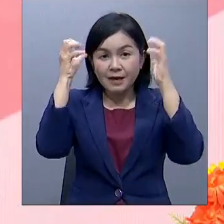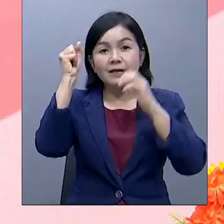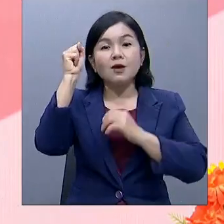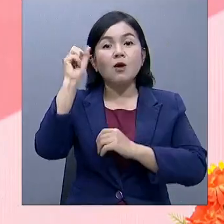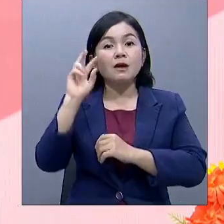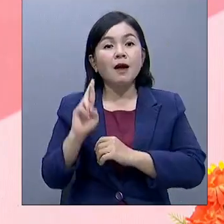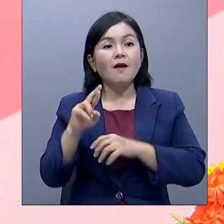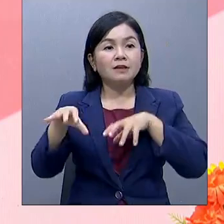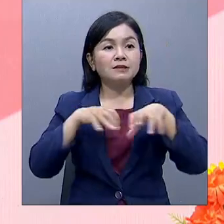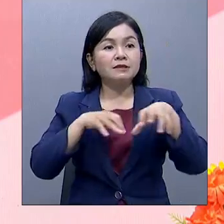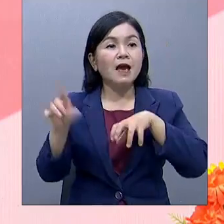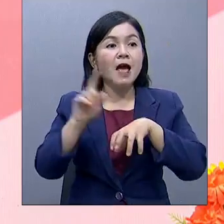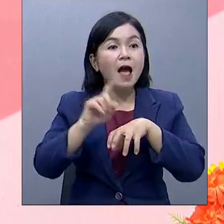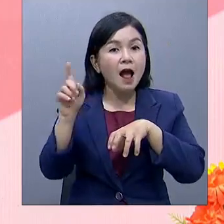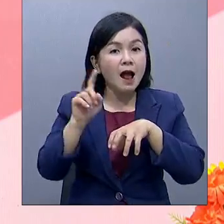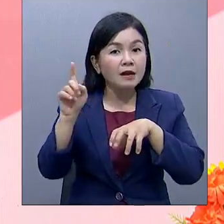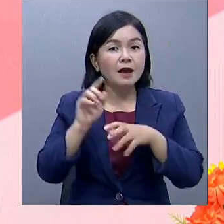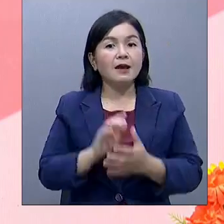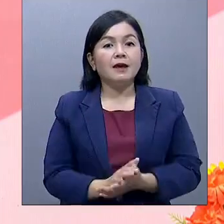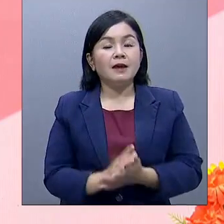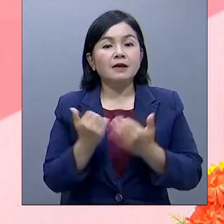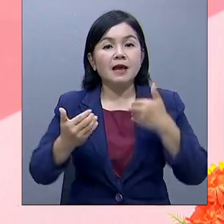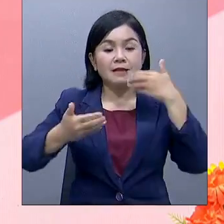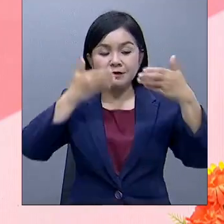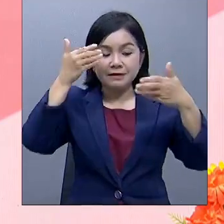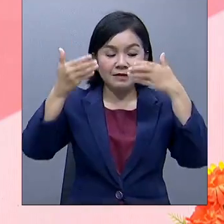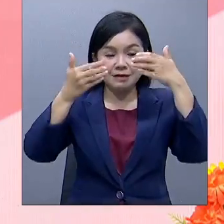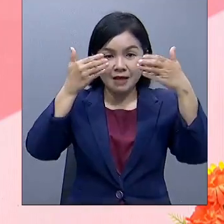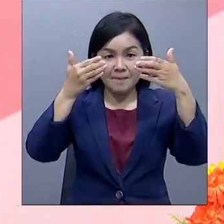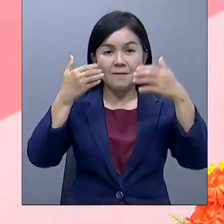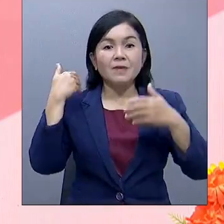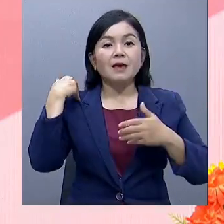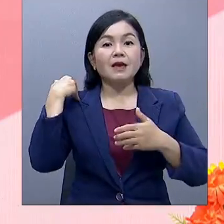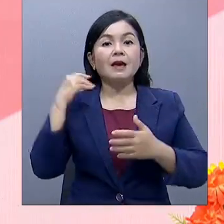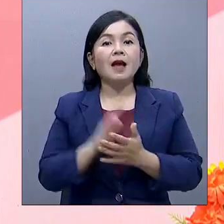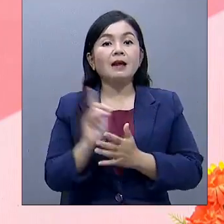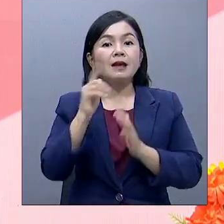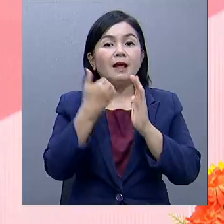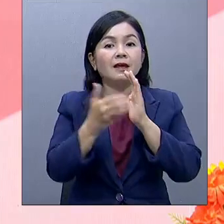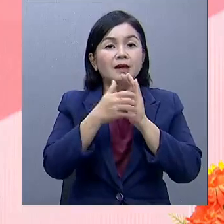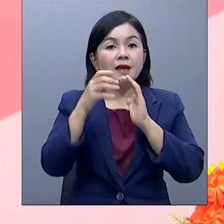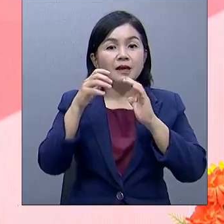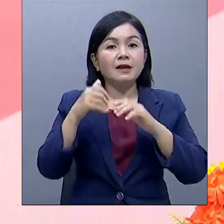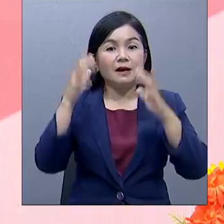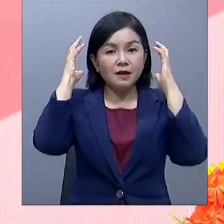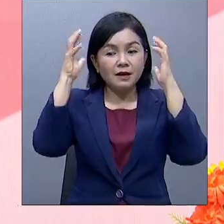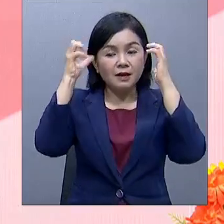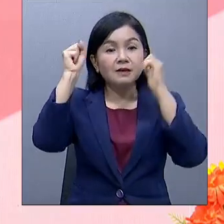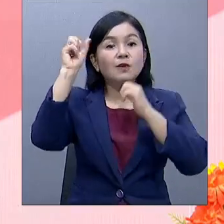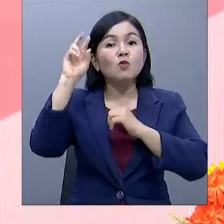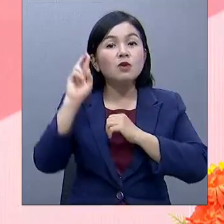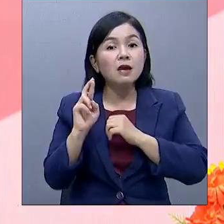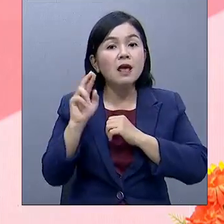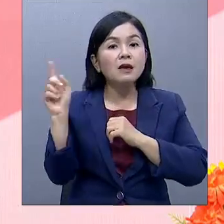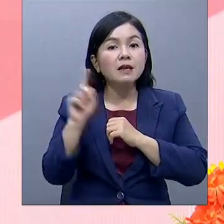านนะครับเป็นงานมหกรรมเจ้าพระยาป่าสักอัพเอ็กซ์โป2023แอดสระบุรีนะครับก็จะเอาสินค้าที่เป็นเอกลักษณ์อัตลักษณ์